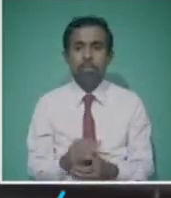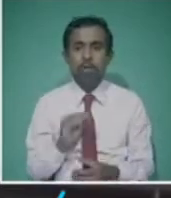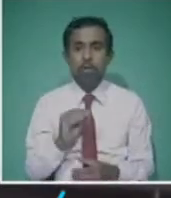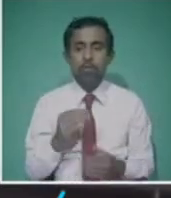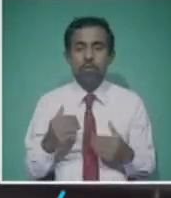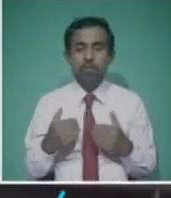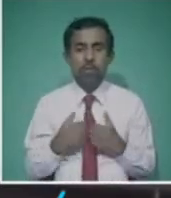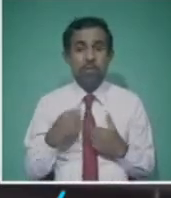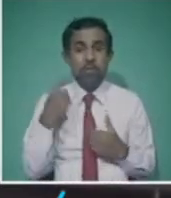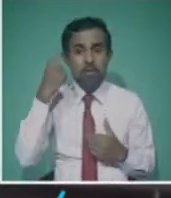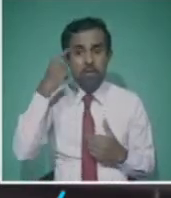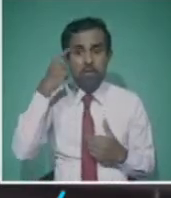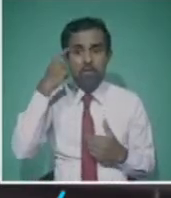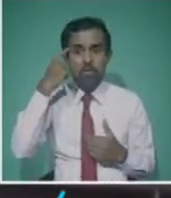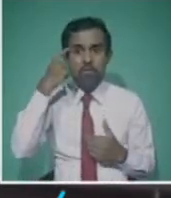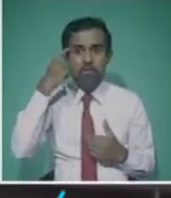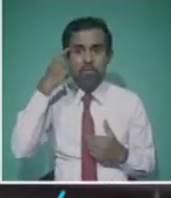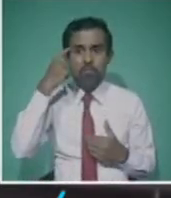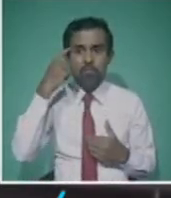මම හිතුවා